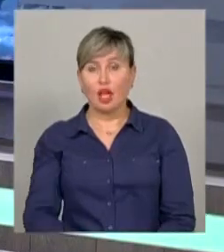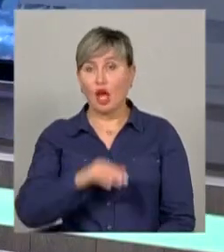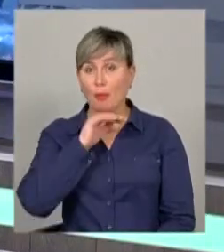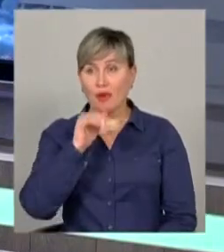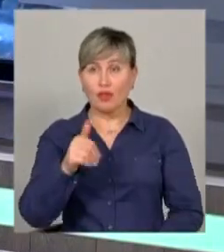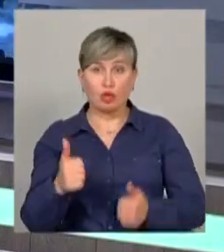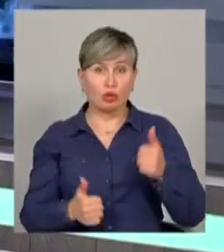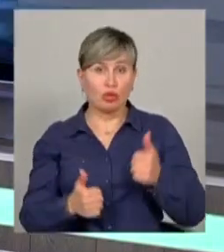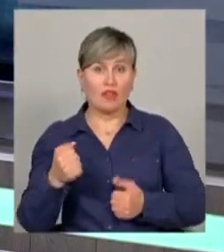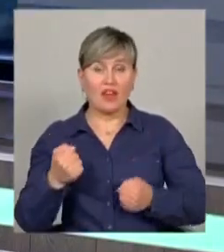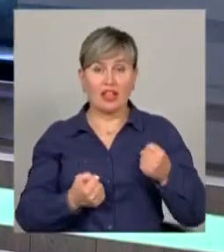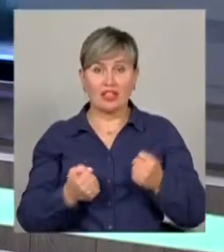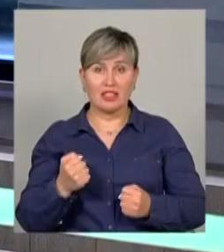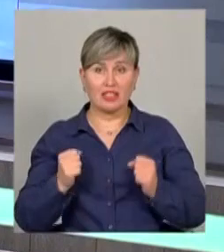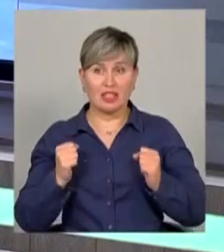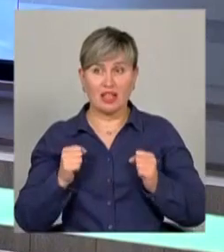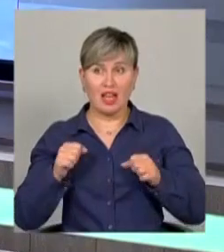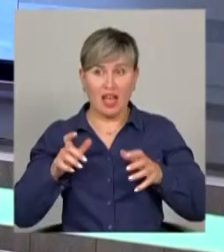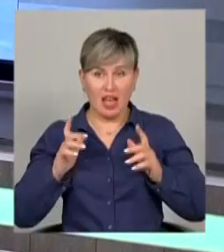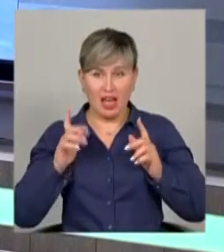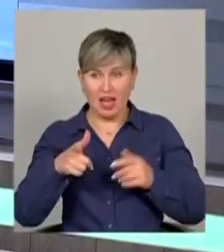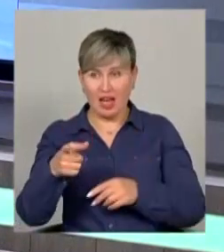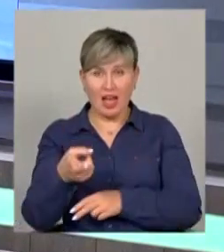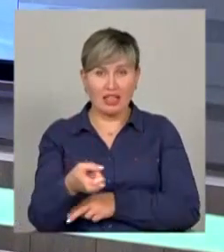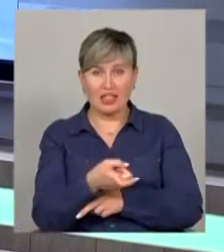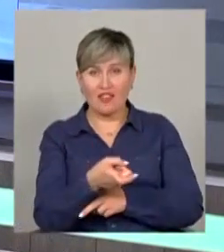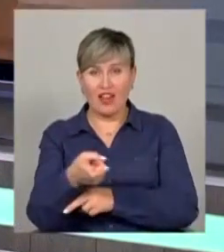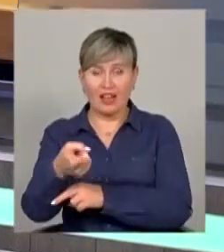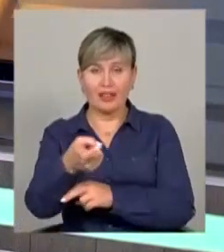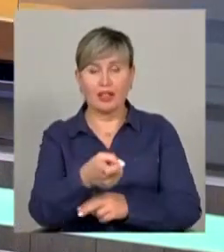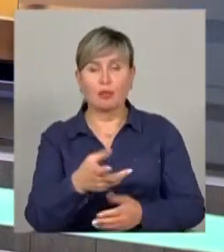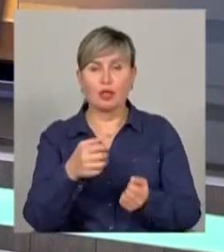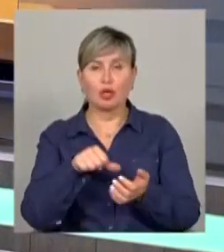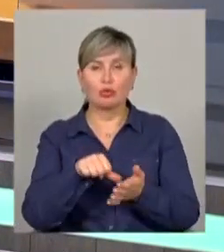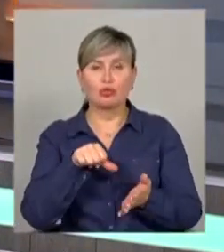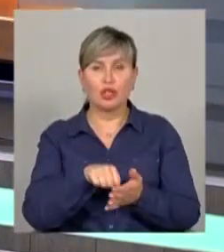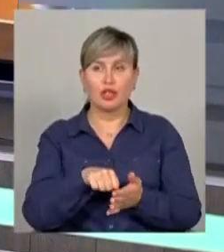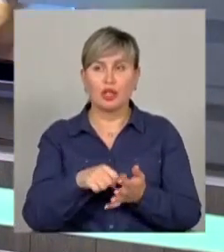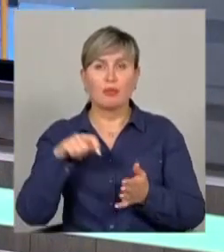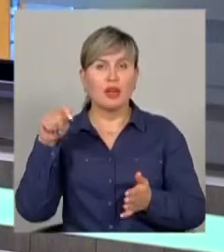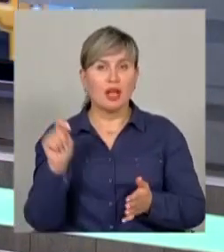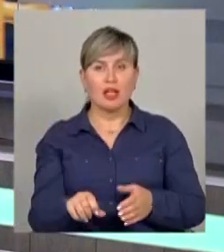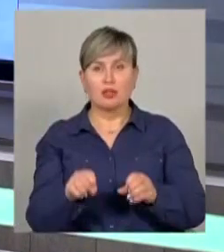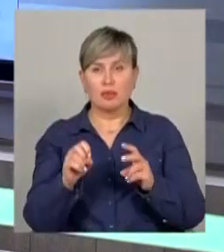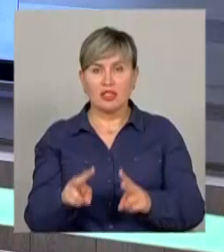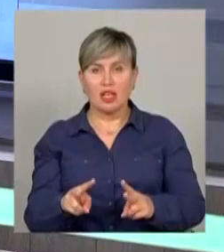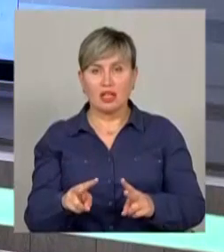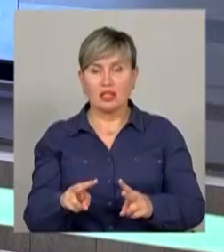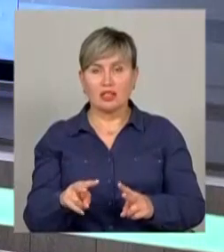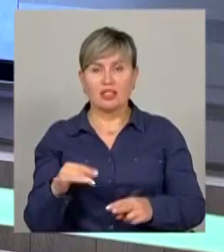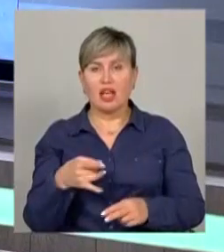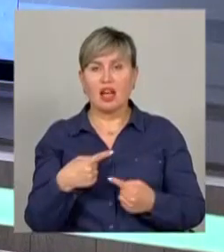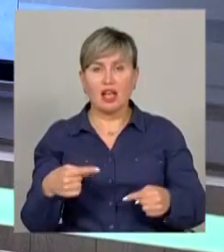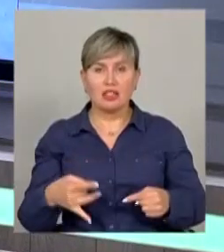Профессиональный турнир водителей экскаваторов и погрузчиков прошел в Алматы. Принять участие в топ-драйвере приехали специалисты из разных регионов